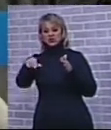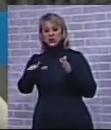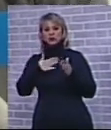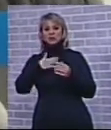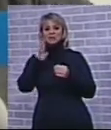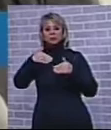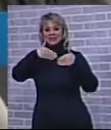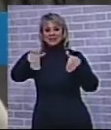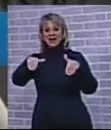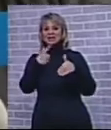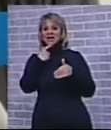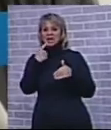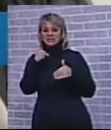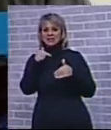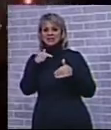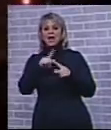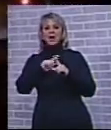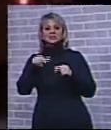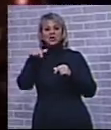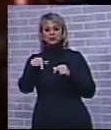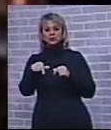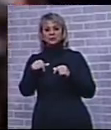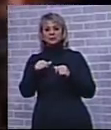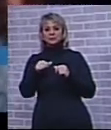будет ряд красный абсолютно.